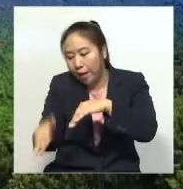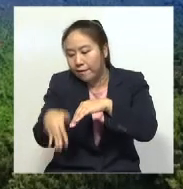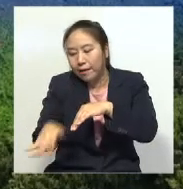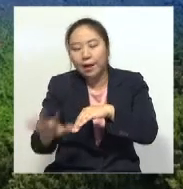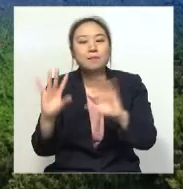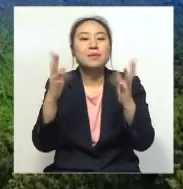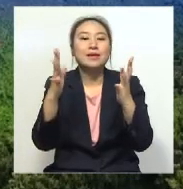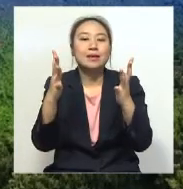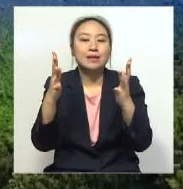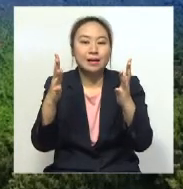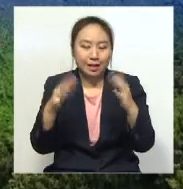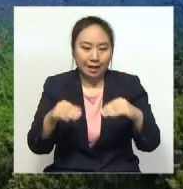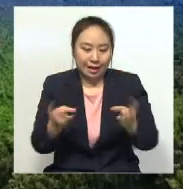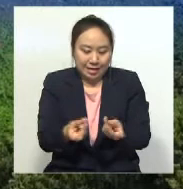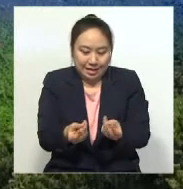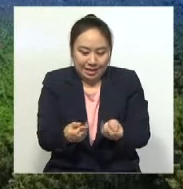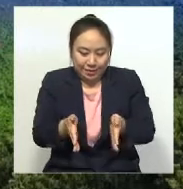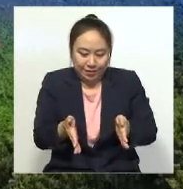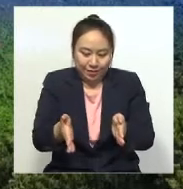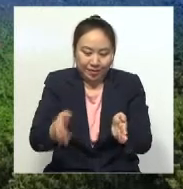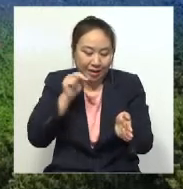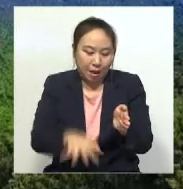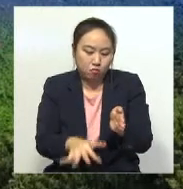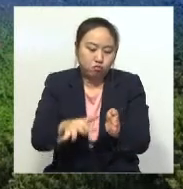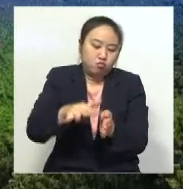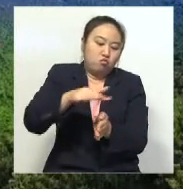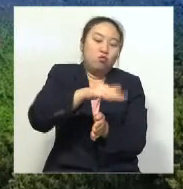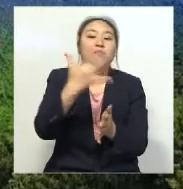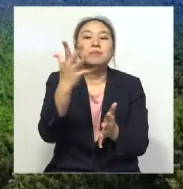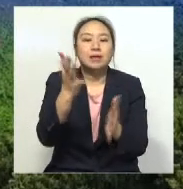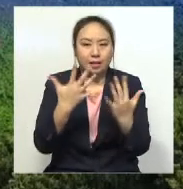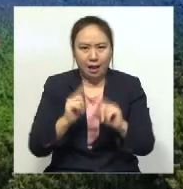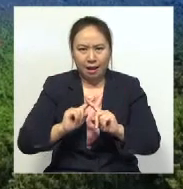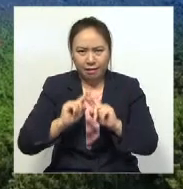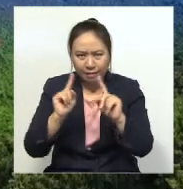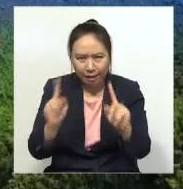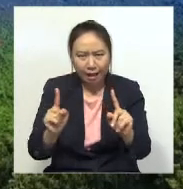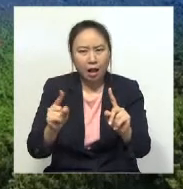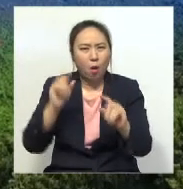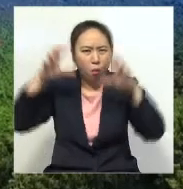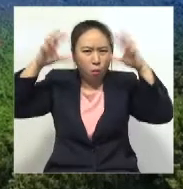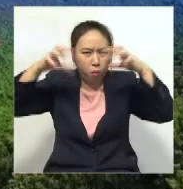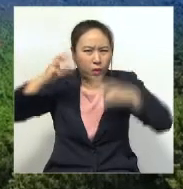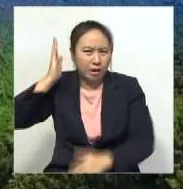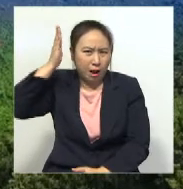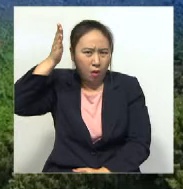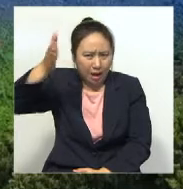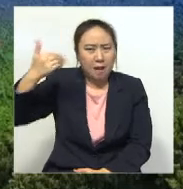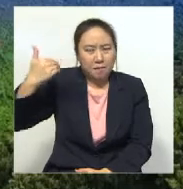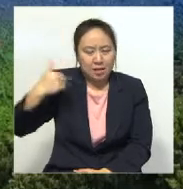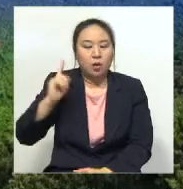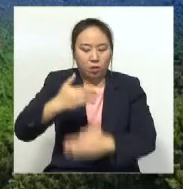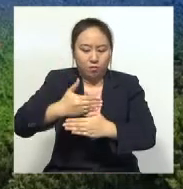ล้วก็ไม่มีน้ำสูงกว่าระดับตลิ่งแล้วด้วยแต่ว่าเจ้าหน้าที่ก็ยังต้องเร่งพร่องน้ำตามการคาดการฝนที่ยังคงมีอยู่อย่าง